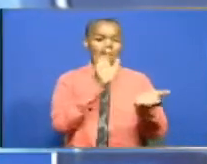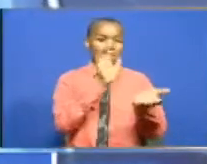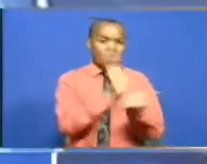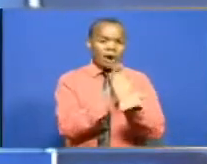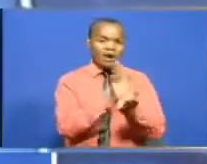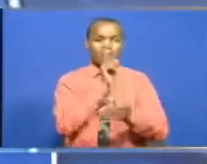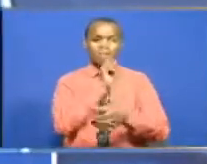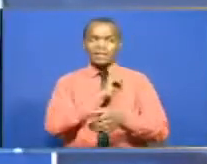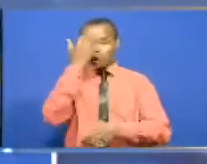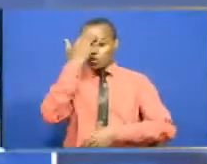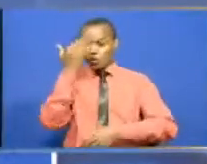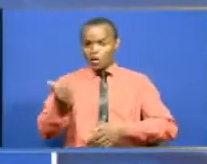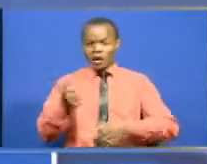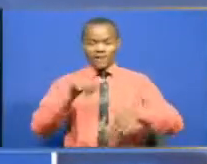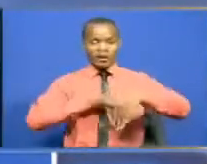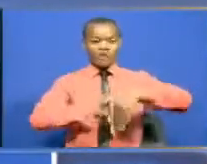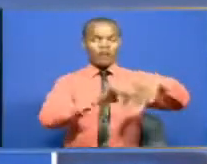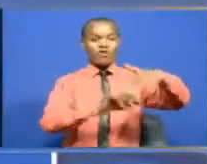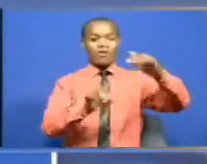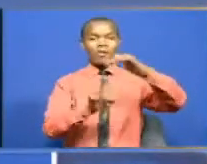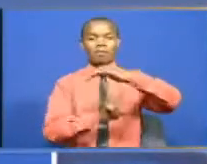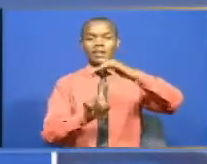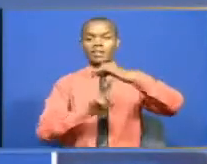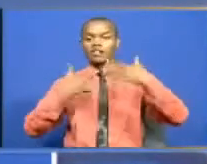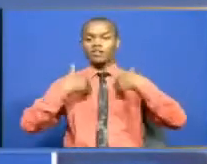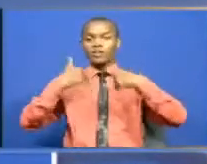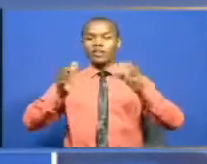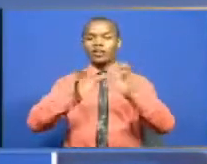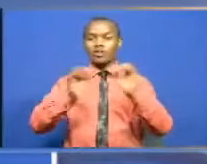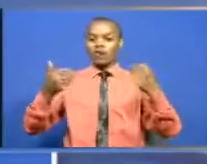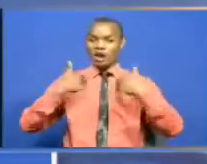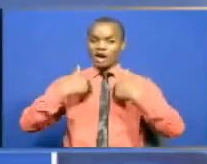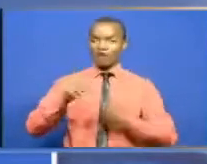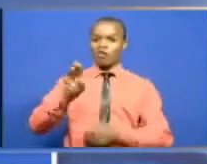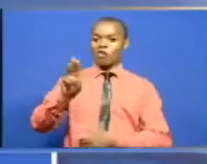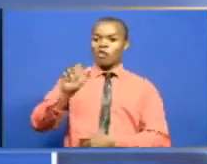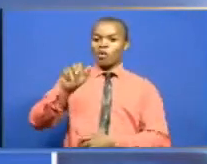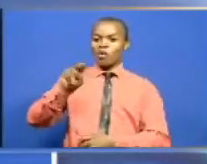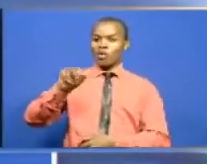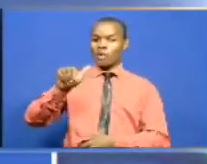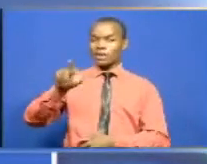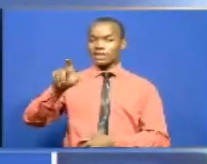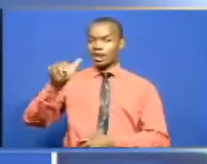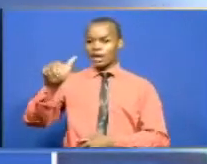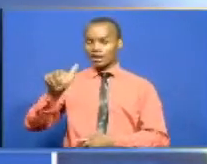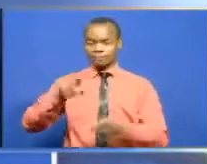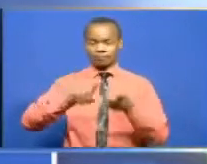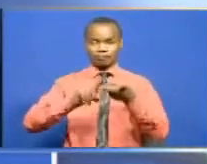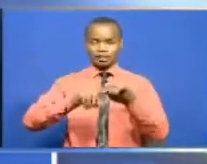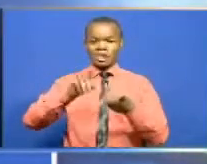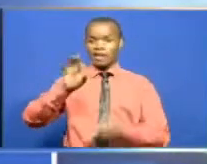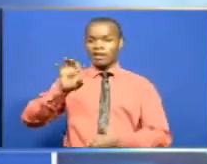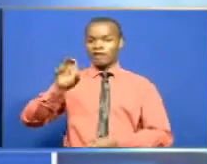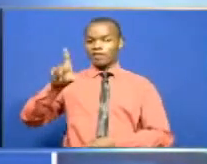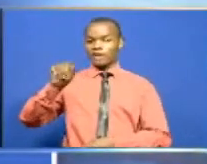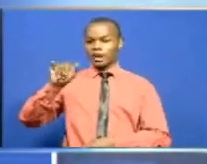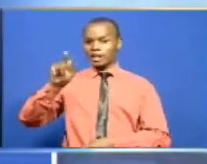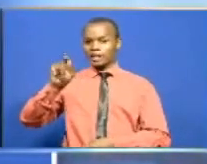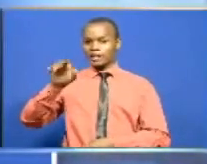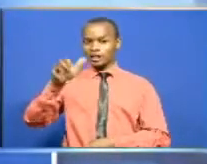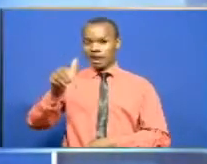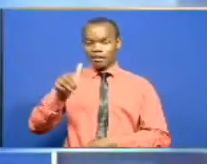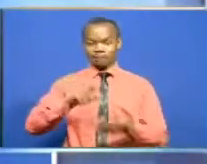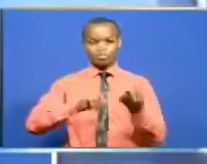za kukabiliana na COVID-19. Nimeona wengi kama vile Wanjala Douglas katika Twitter, Faristo Muganda, kina Musombi, Silvana Somoro na